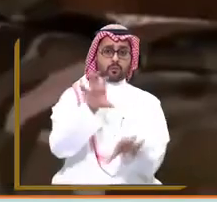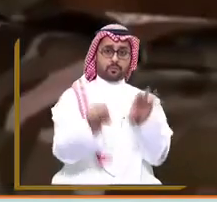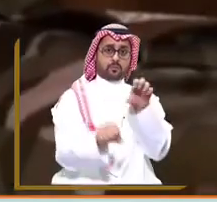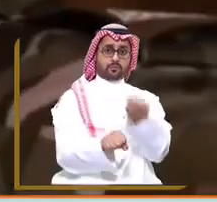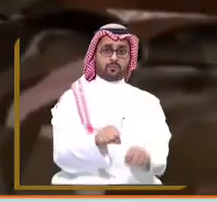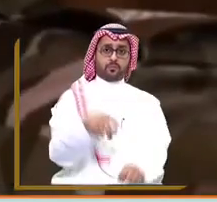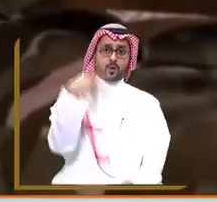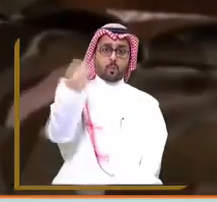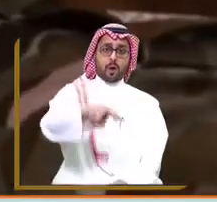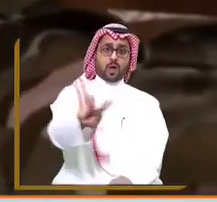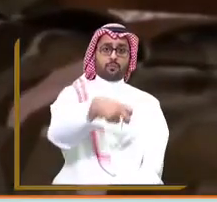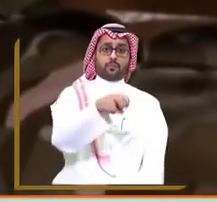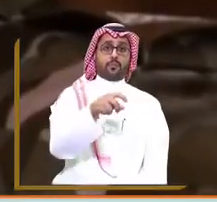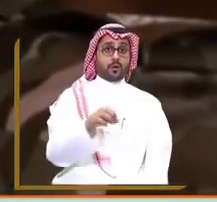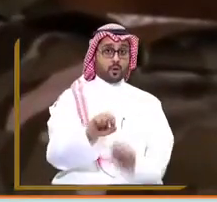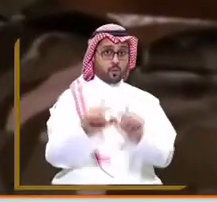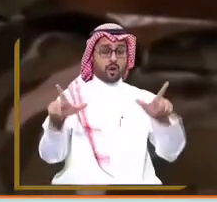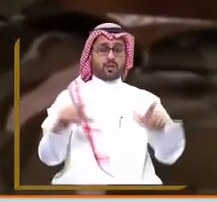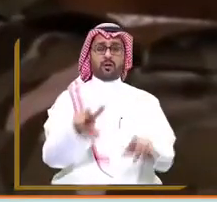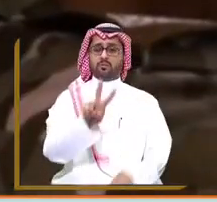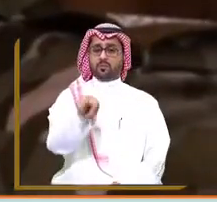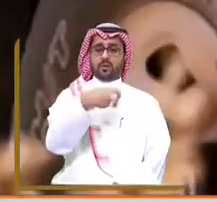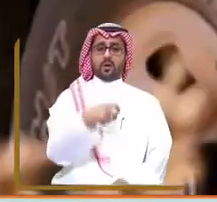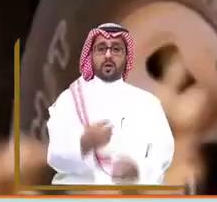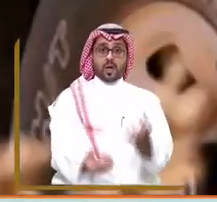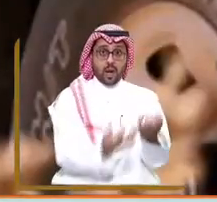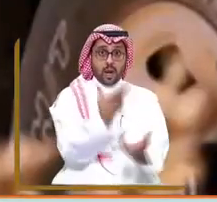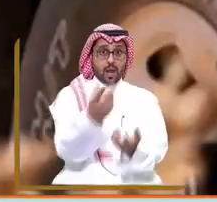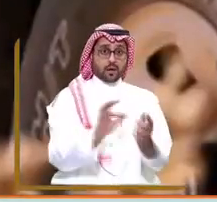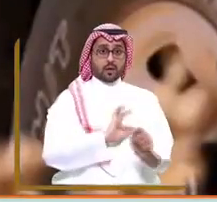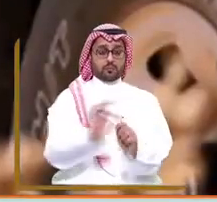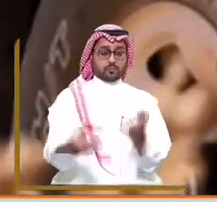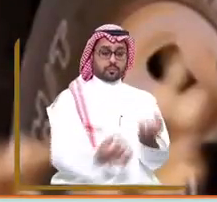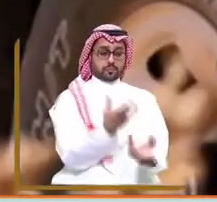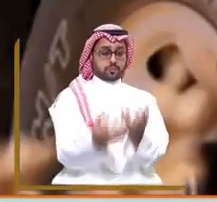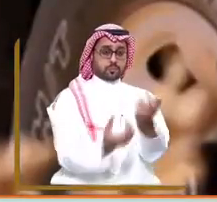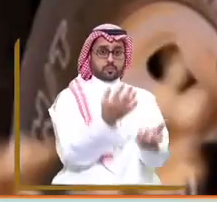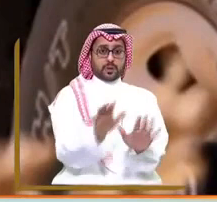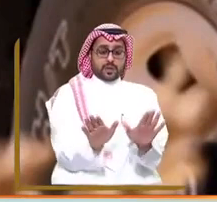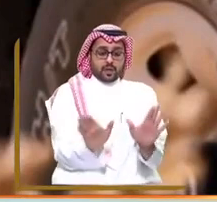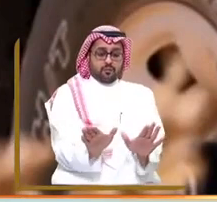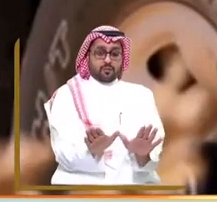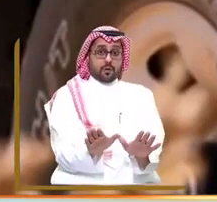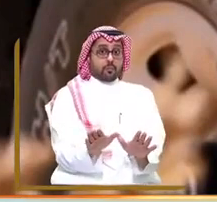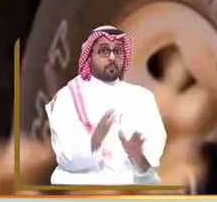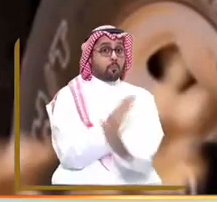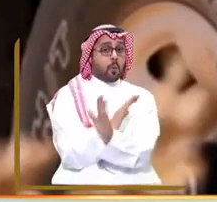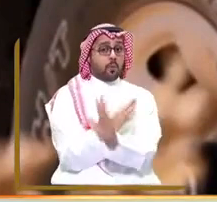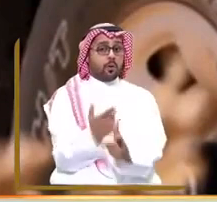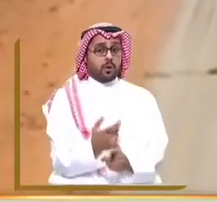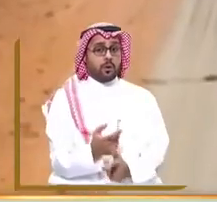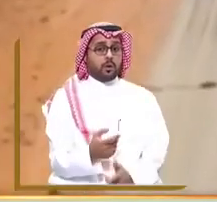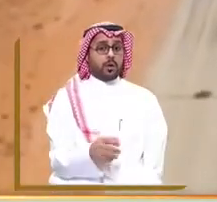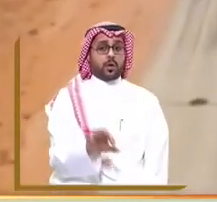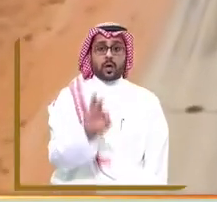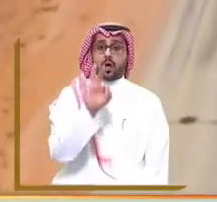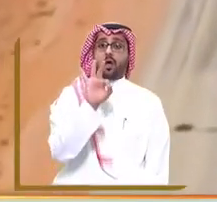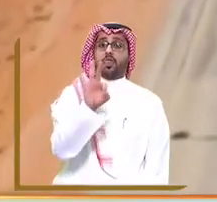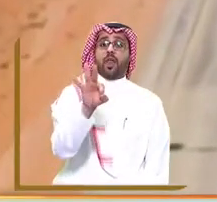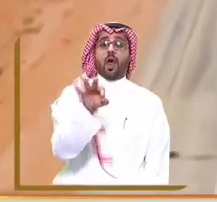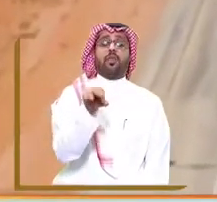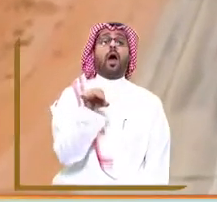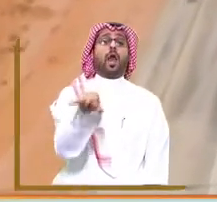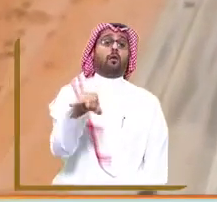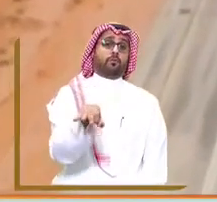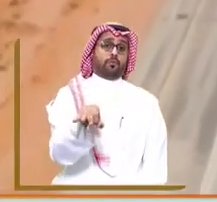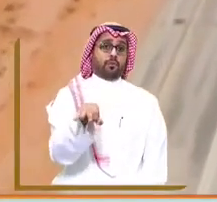المخالفين من الجهات المعنية. هذا وتصل عقوبة إشعال النار في غير الأماكن المخصصة إلى غرامة تصل